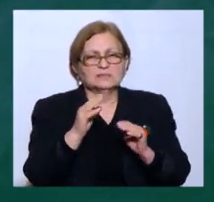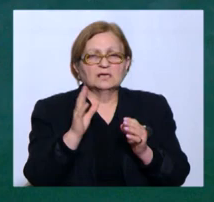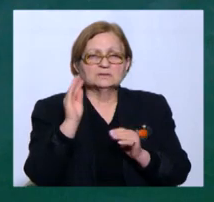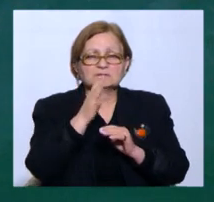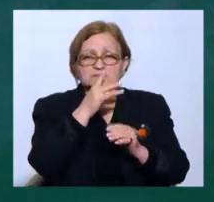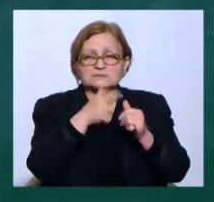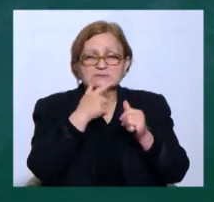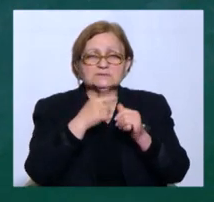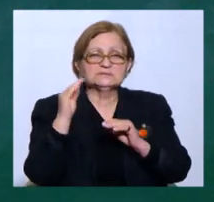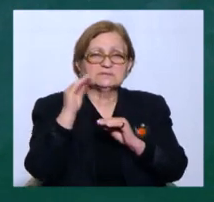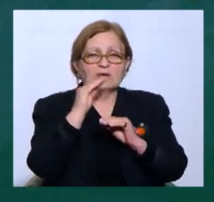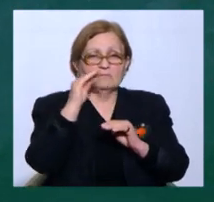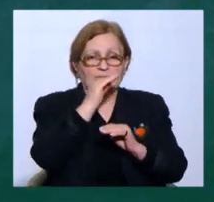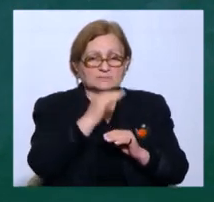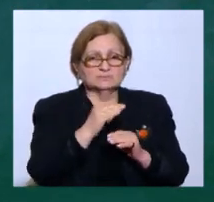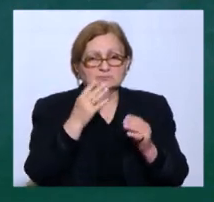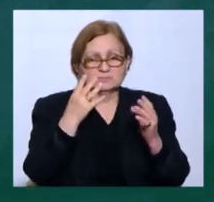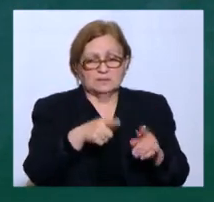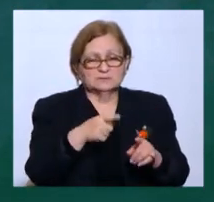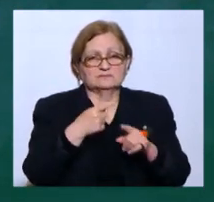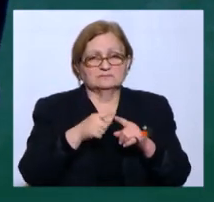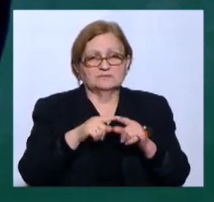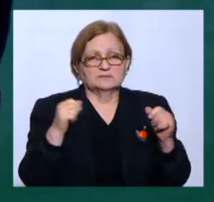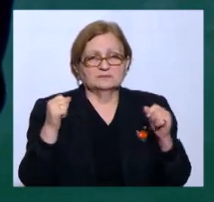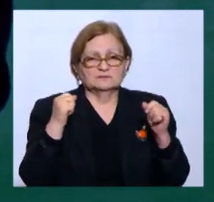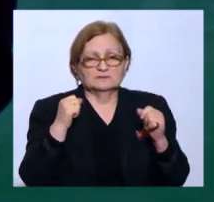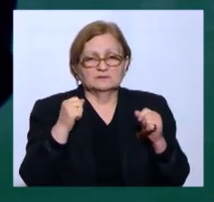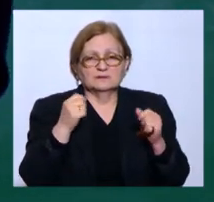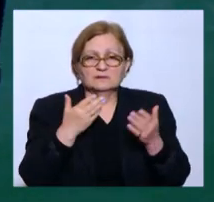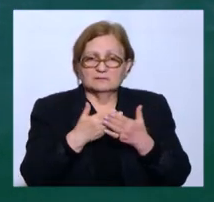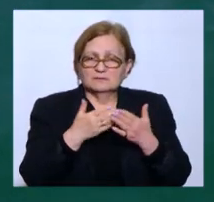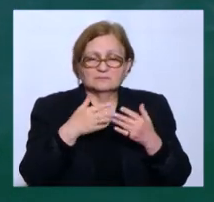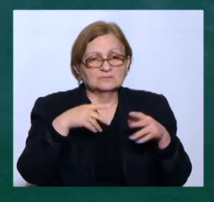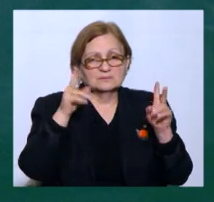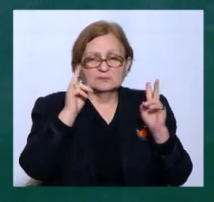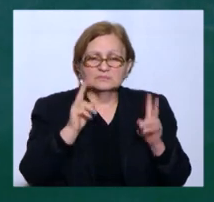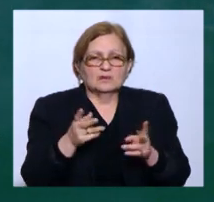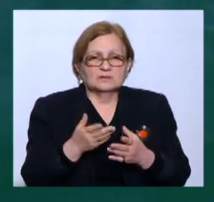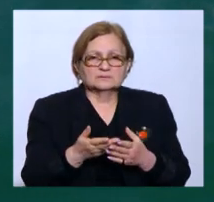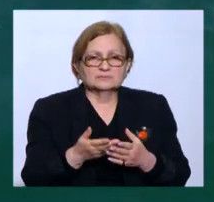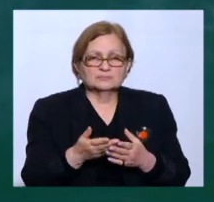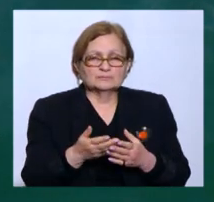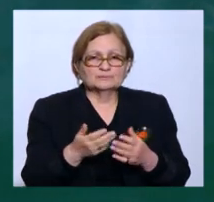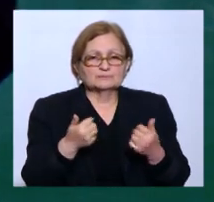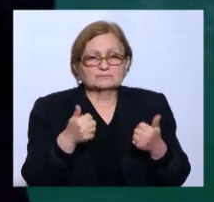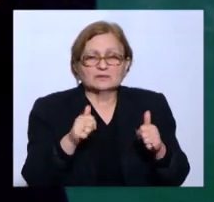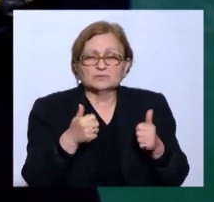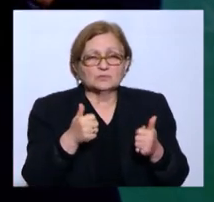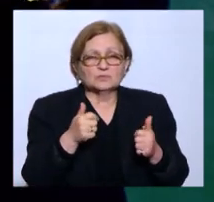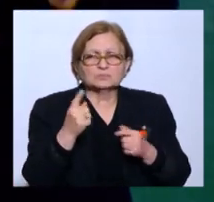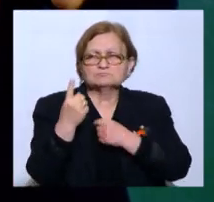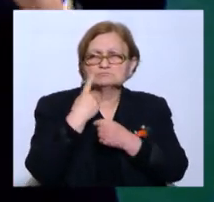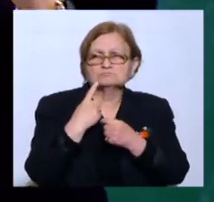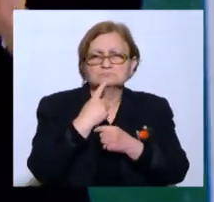იგივე რაოდენობით ეს ვარჯიში, მაგრამ არ ვიცით, აღარ თქვა და არ ვიცით როგორი ინსტრუქცია, მაგრამ